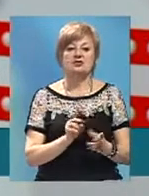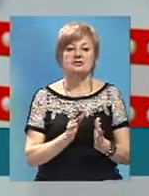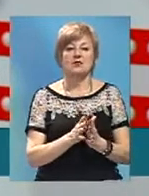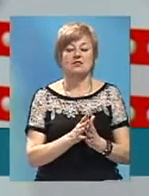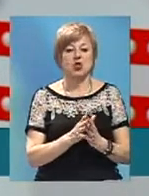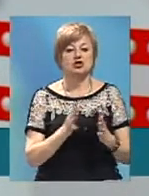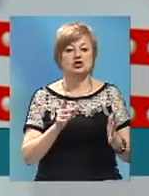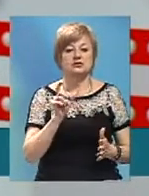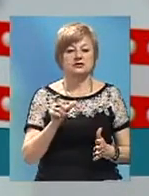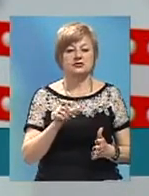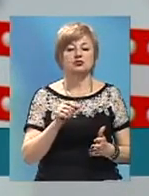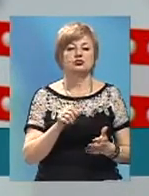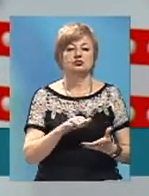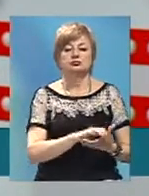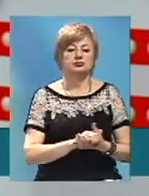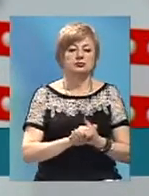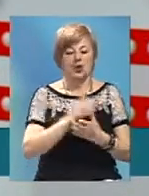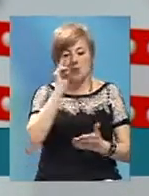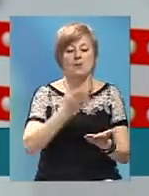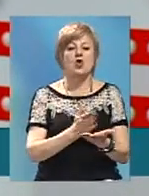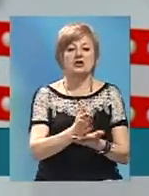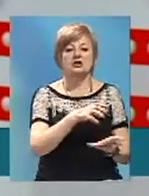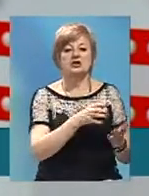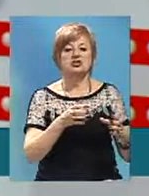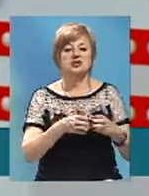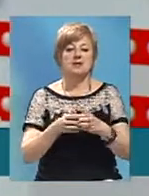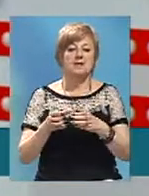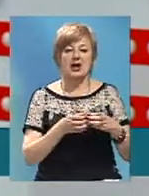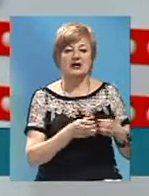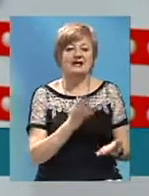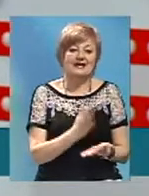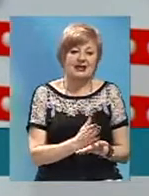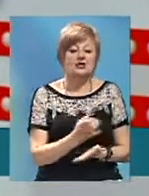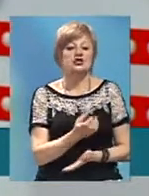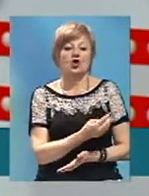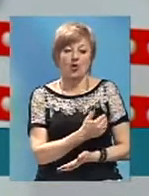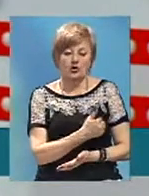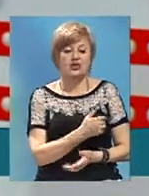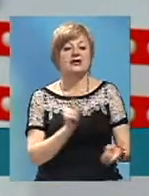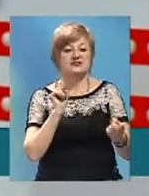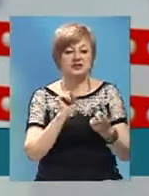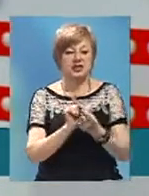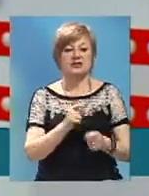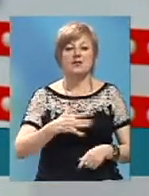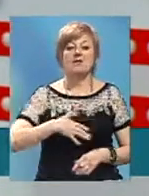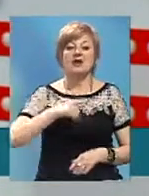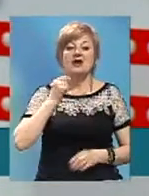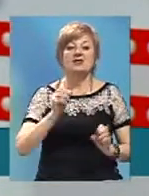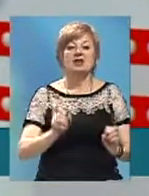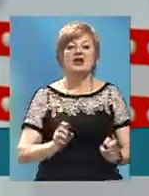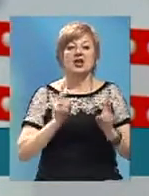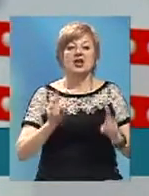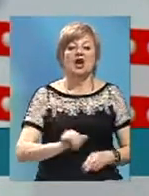з осередками тих політичних партій, які є і які бажають зустрітися, і ми говоримо про те, а як у